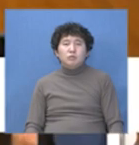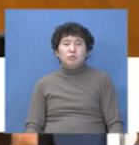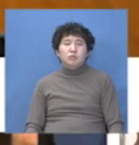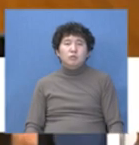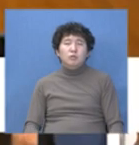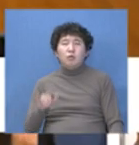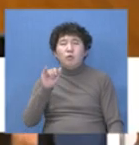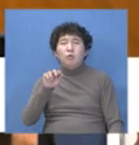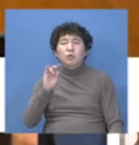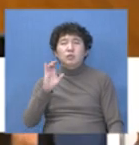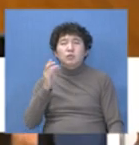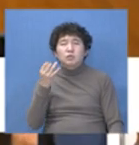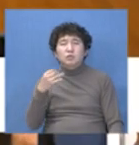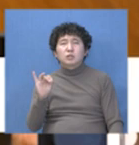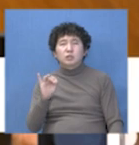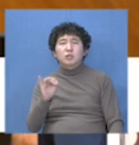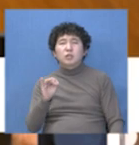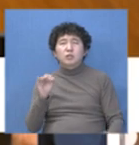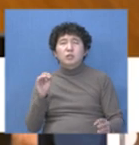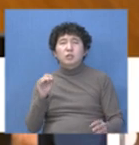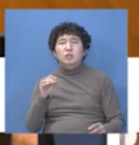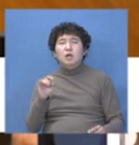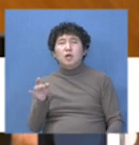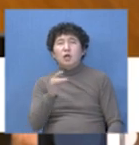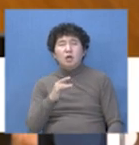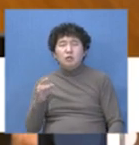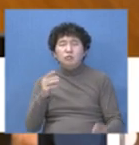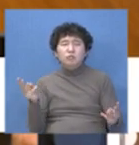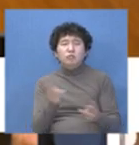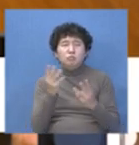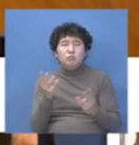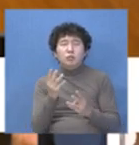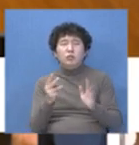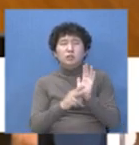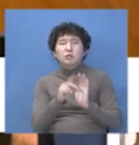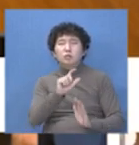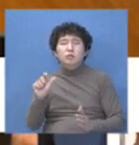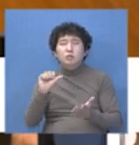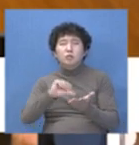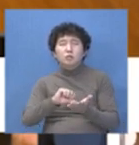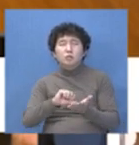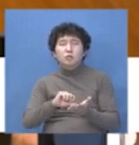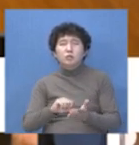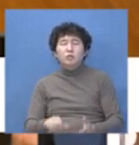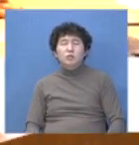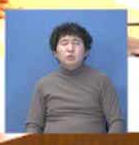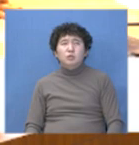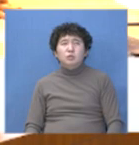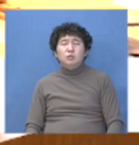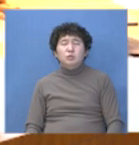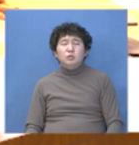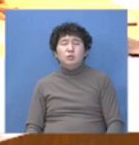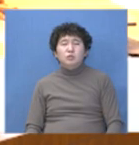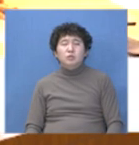ауданы Қызылсу ауылының маңында 70 адам жұмылдырылып, жалын толығымен сөндірілді. Жалпы алғанда 15 өрт ошағының 13-і ауыздықталды. Биыл